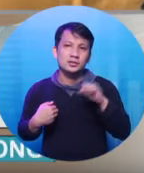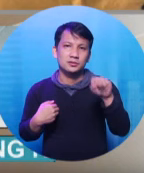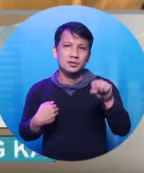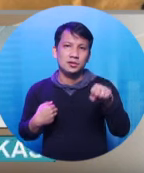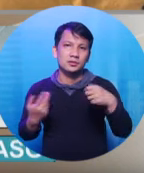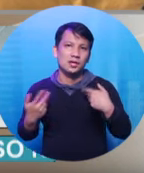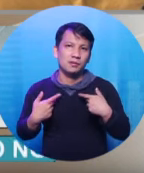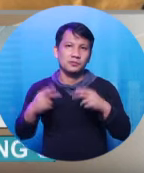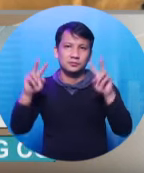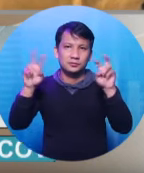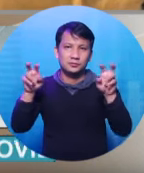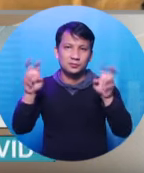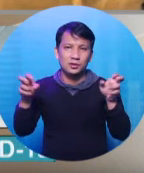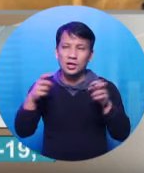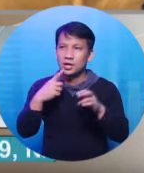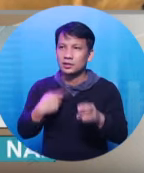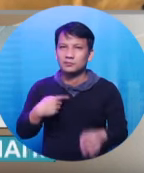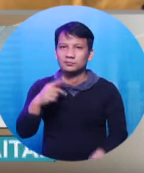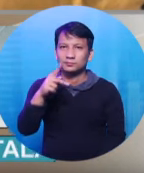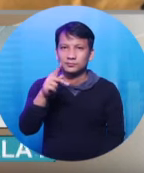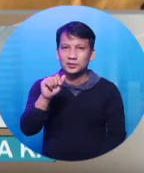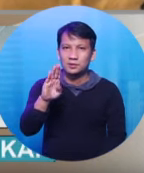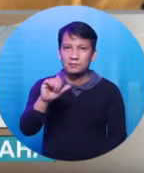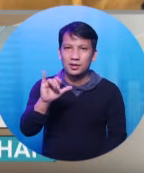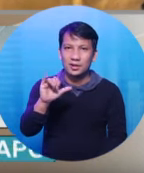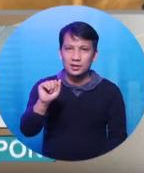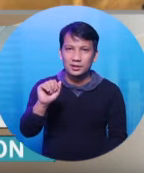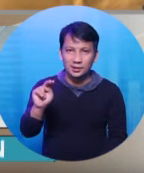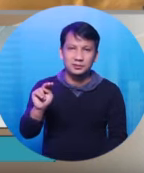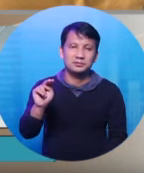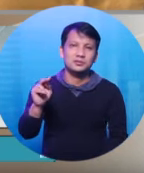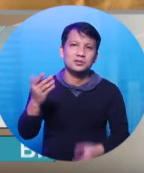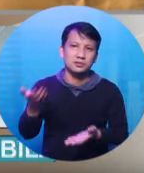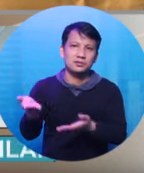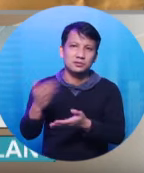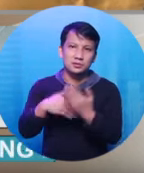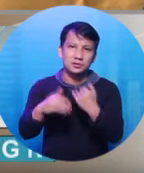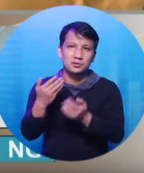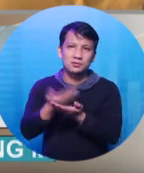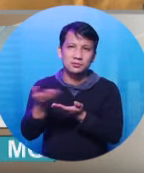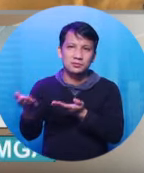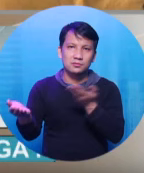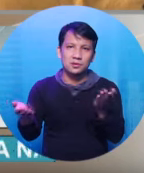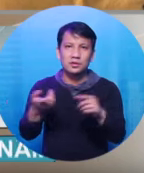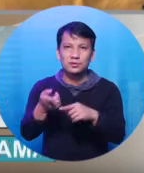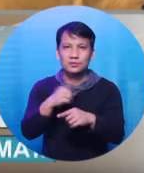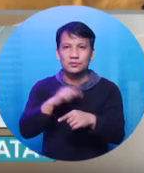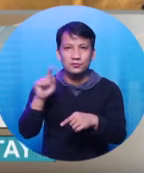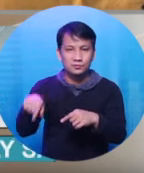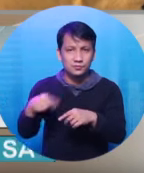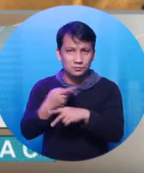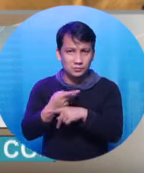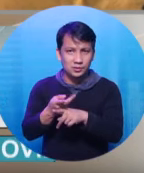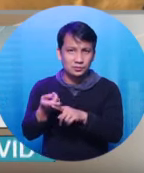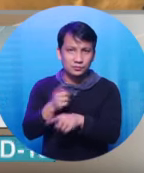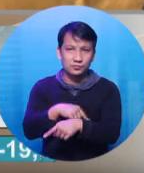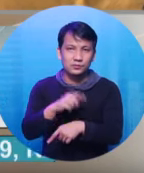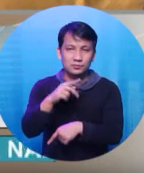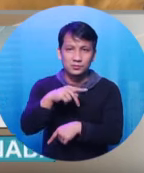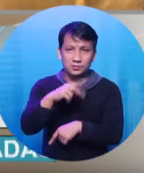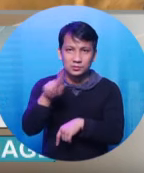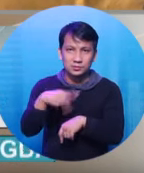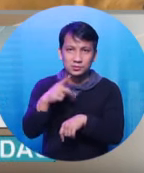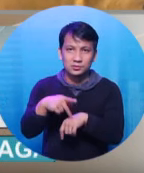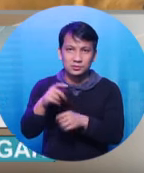May tinatawag po kami ditong Kabayan Soup. Ayun. So, nakakabili kayo ng mga produkto gan sa Pilipinas. Alam ba, yung